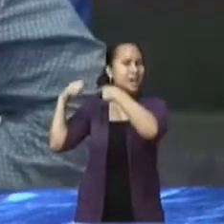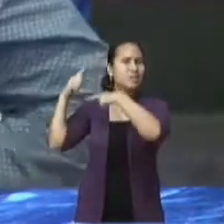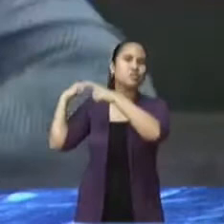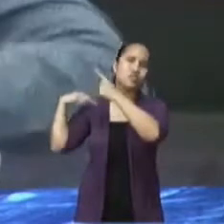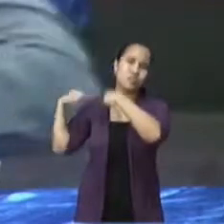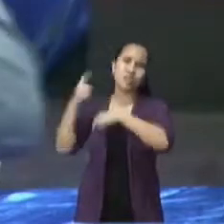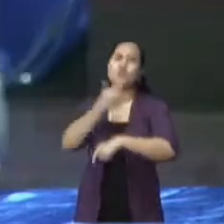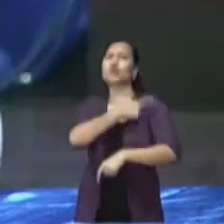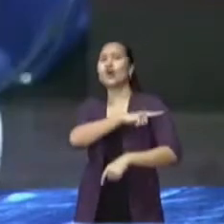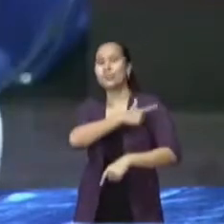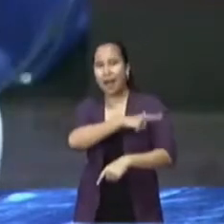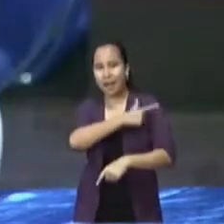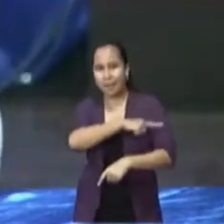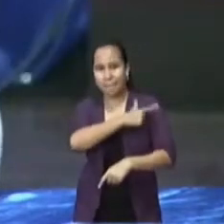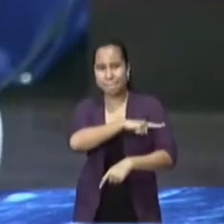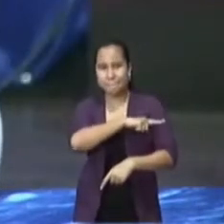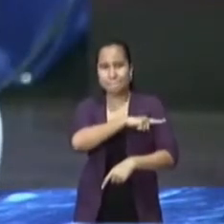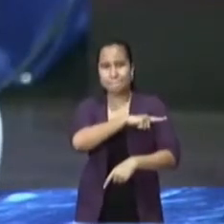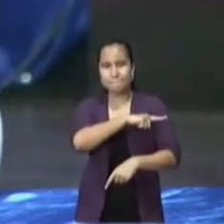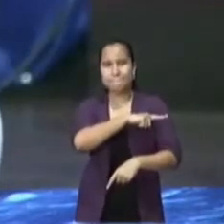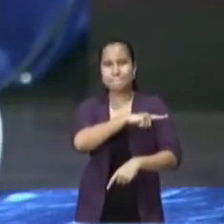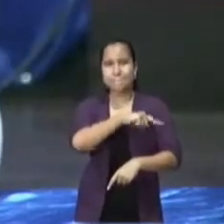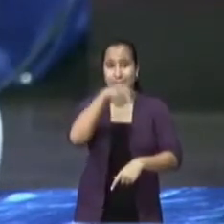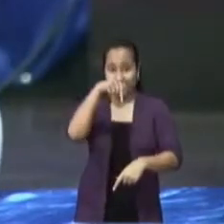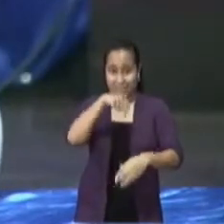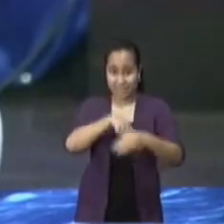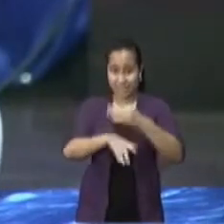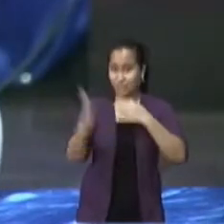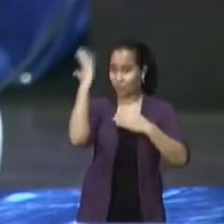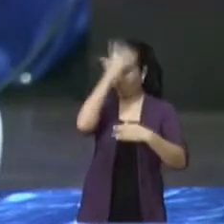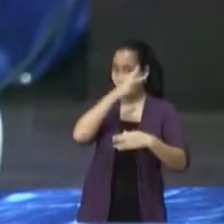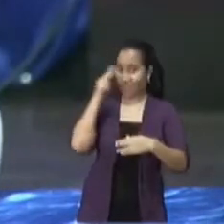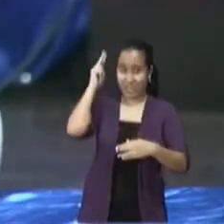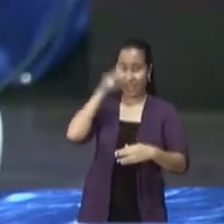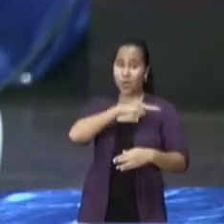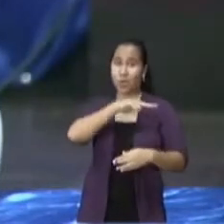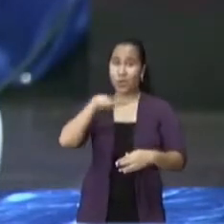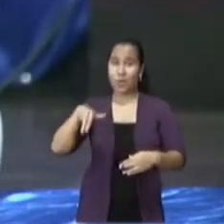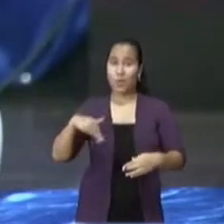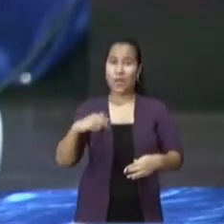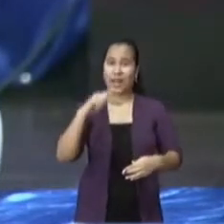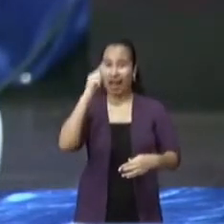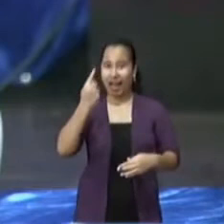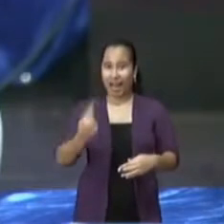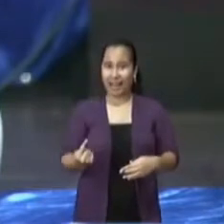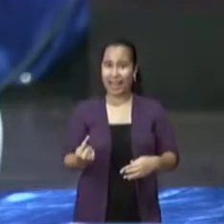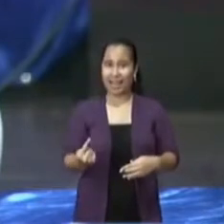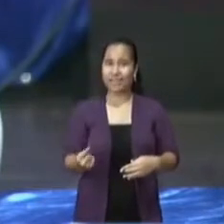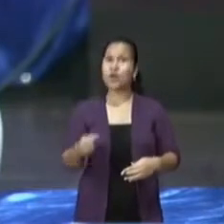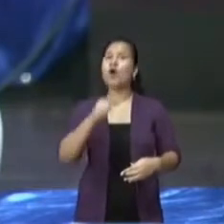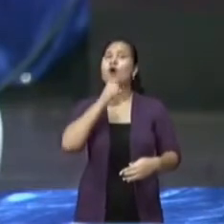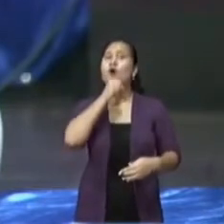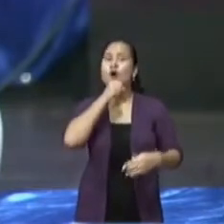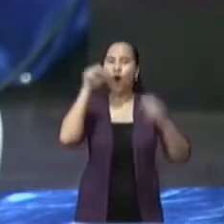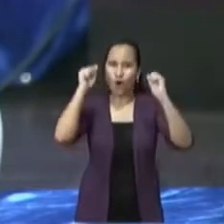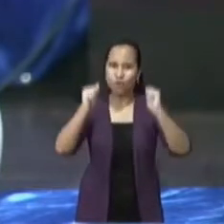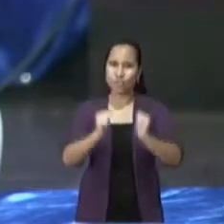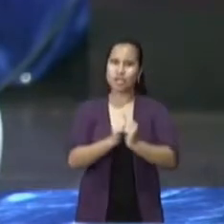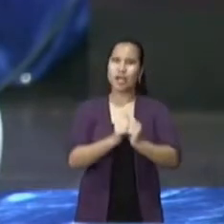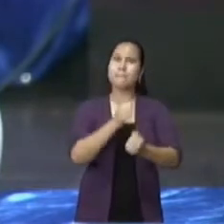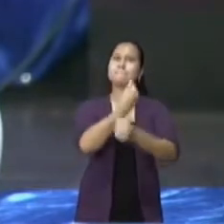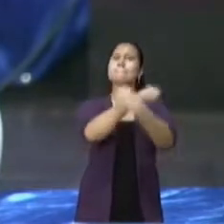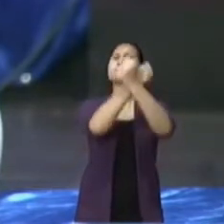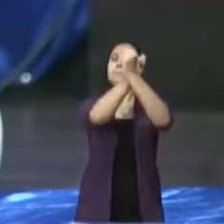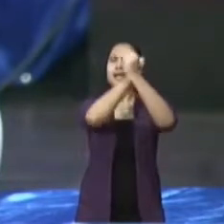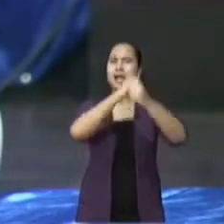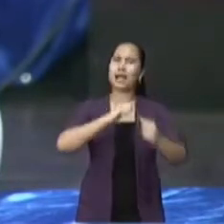bijna kan je zeggen, het een traditie is in Suriname dat wij alleen rond oudjaar vuurwerk afschieten en